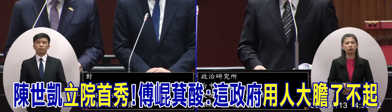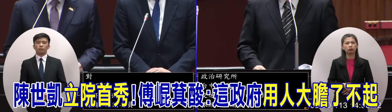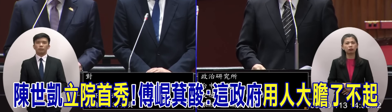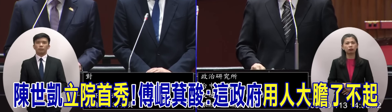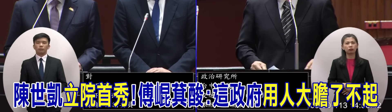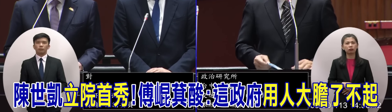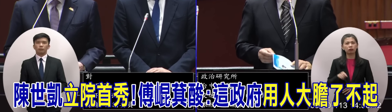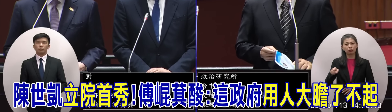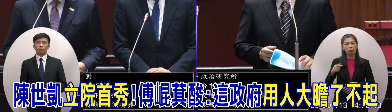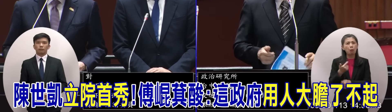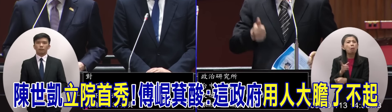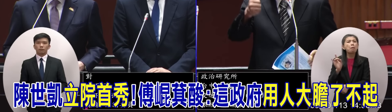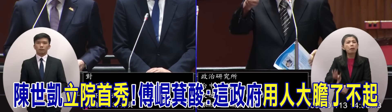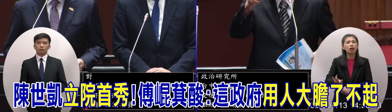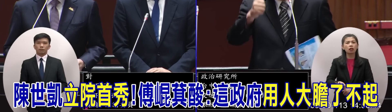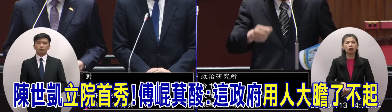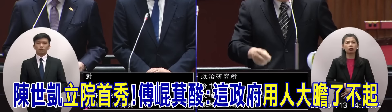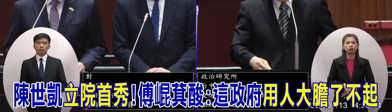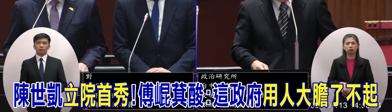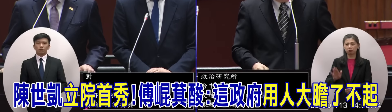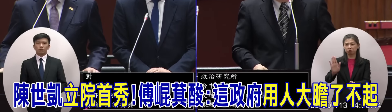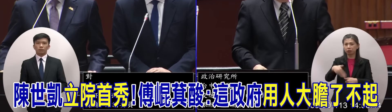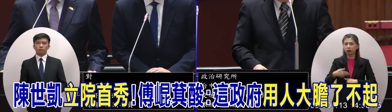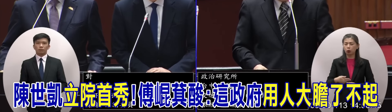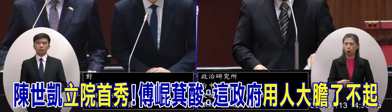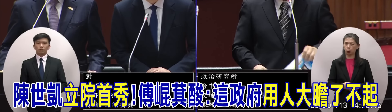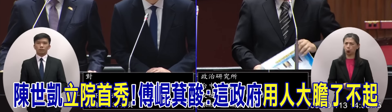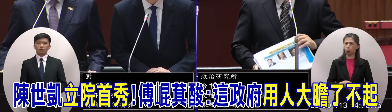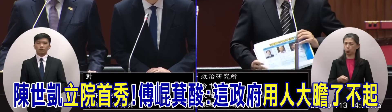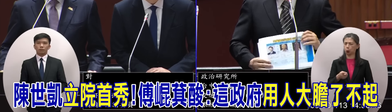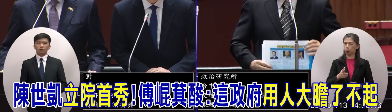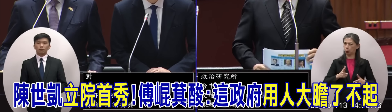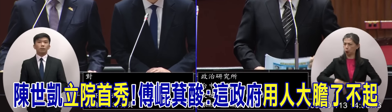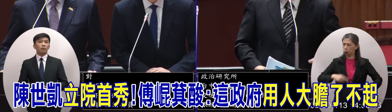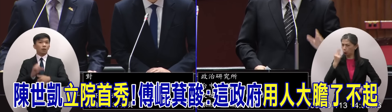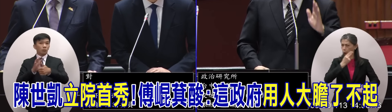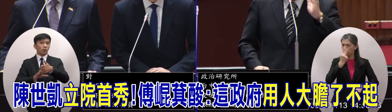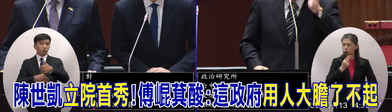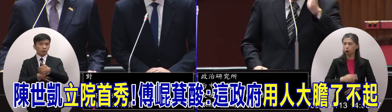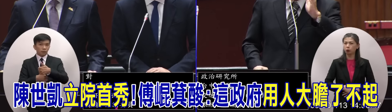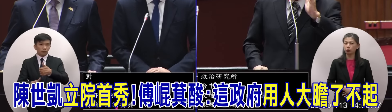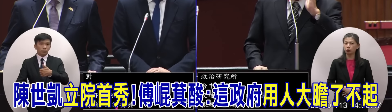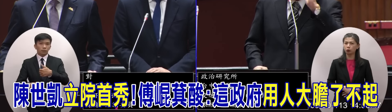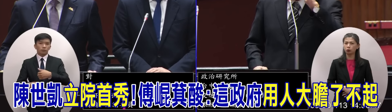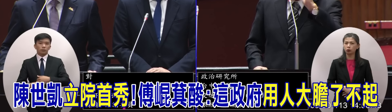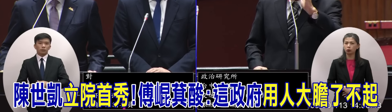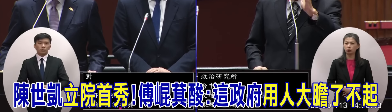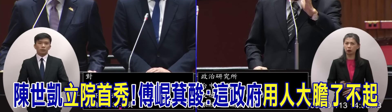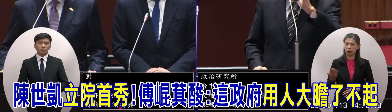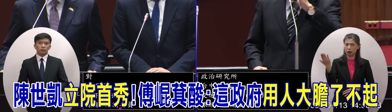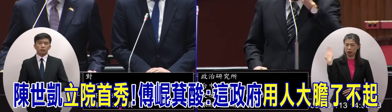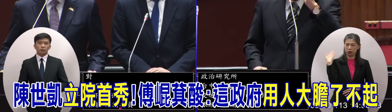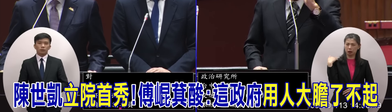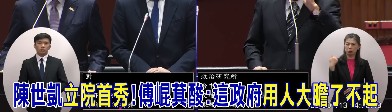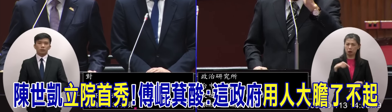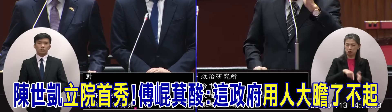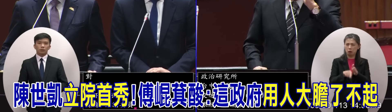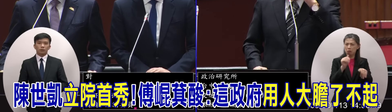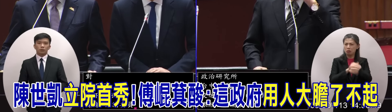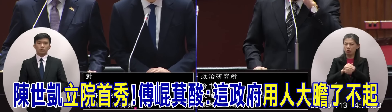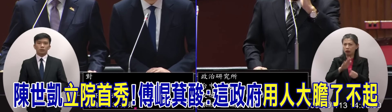你们用人了不起，很大胆。 报告委员， 把过去用人的规范完全打